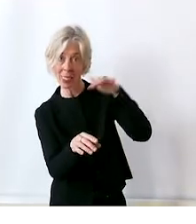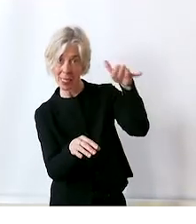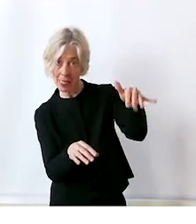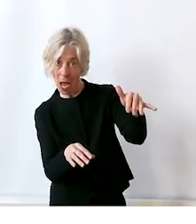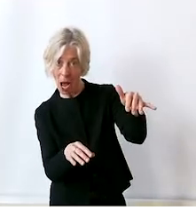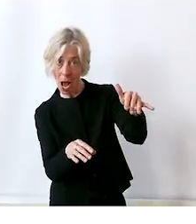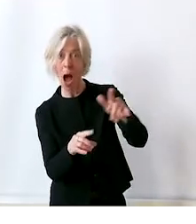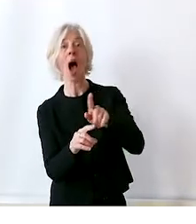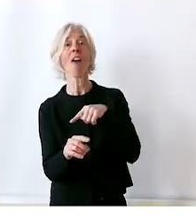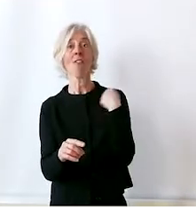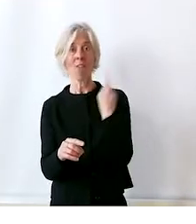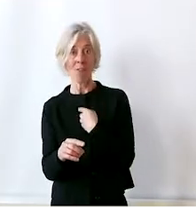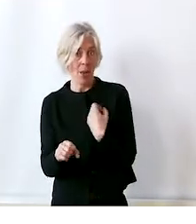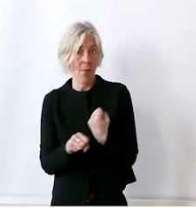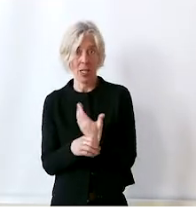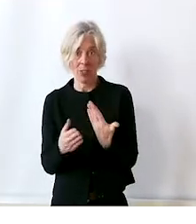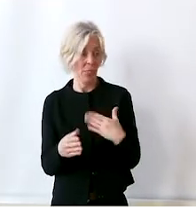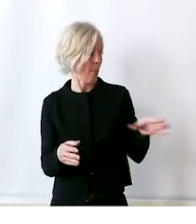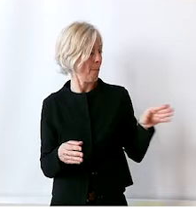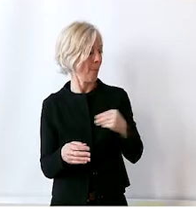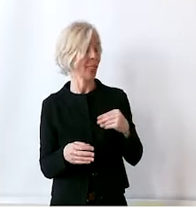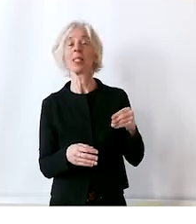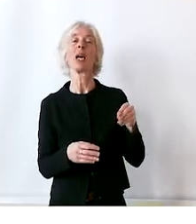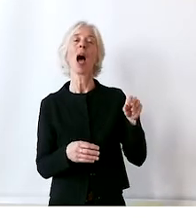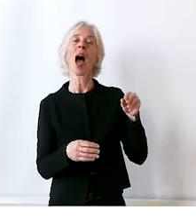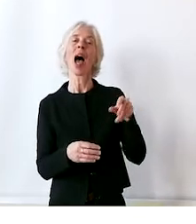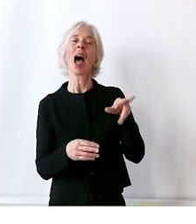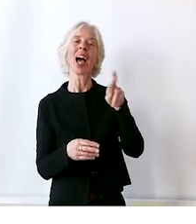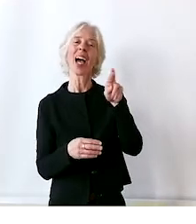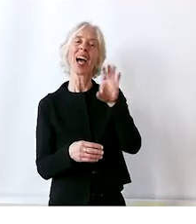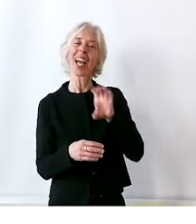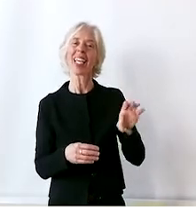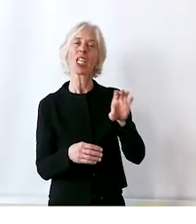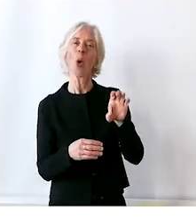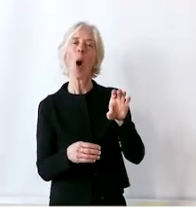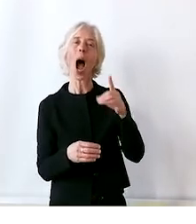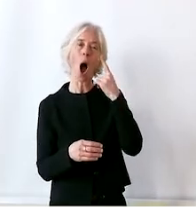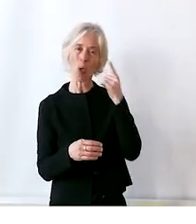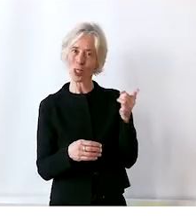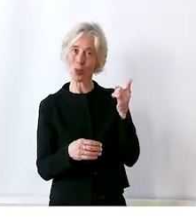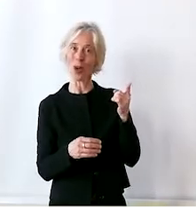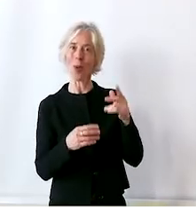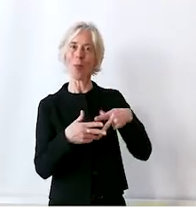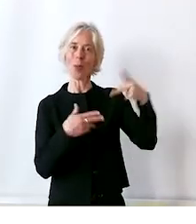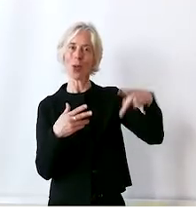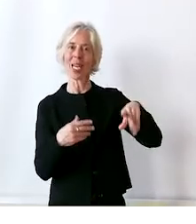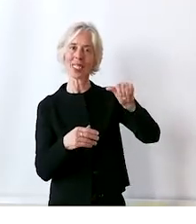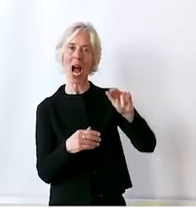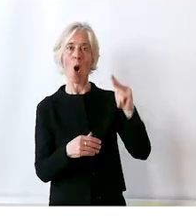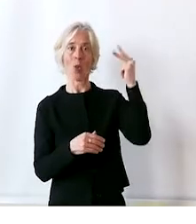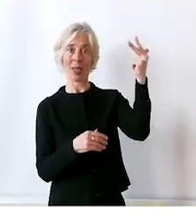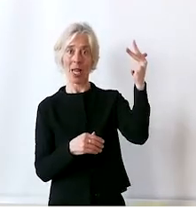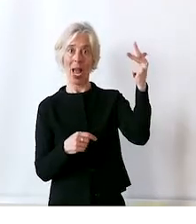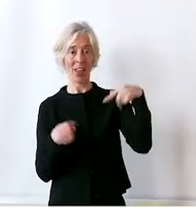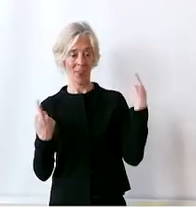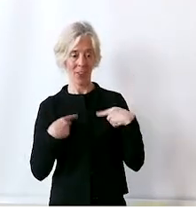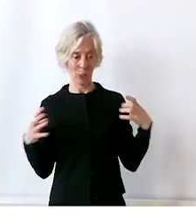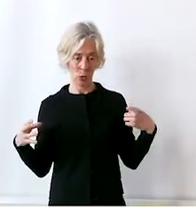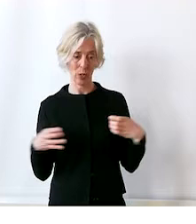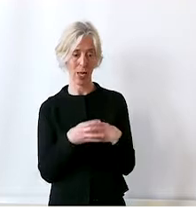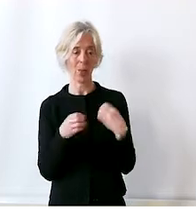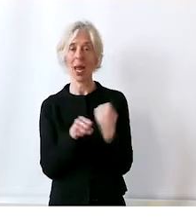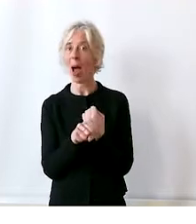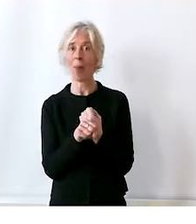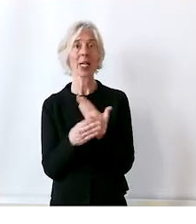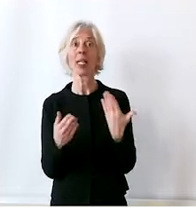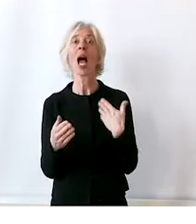Regio Augsburg Wirtschaft GmbH im Projekt A hoch 3 klimaneutral unterschiedliche Formate,